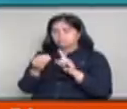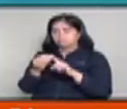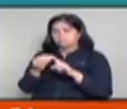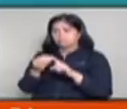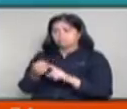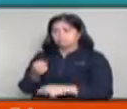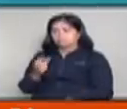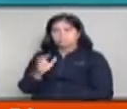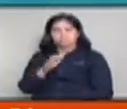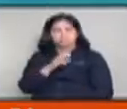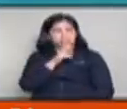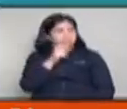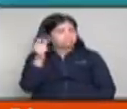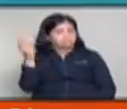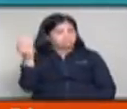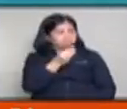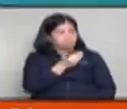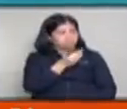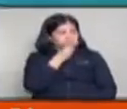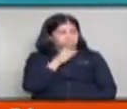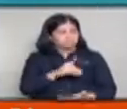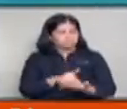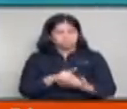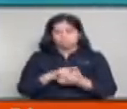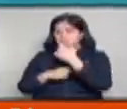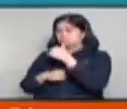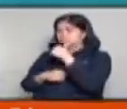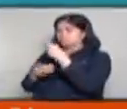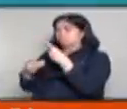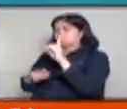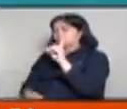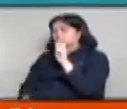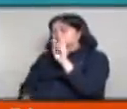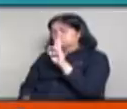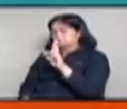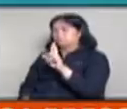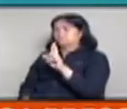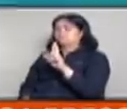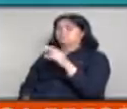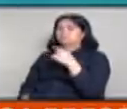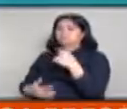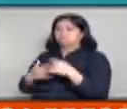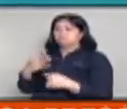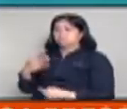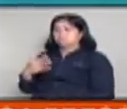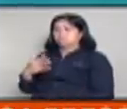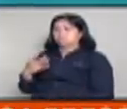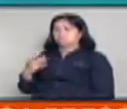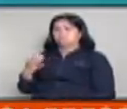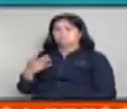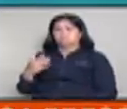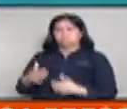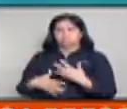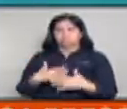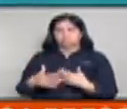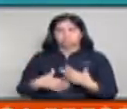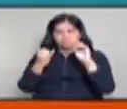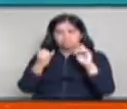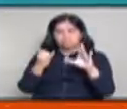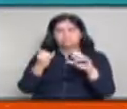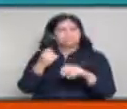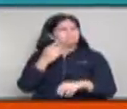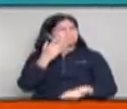Ma'am, hindi kita maintindihan. Hindi pa nagbibigay ng ano po? Hindi po binibigay yung DTR kasi yan po yung basahan namin for the payroll po. Process po ng kanyang